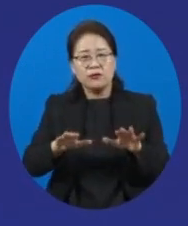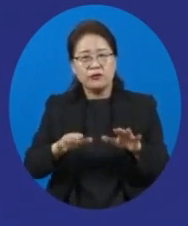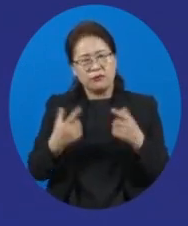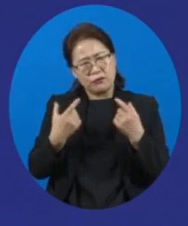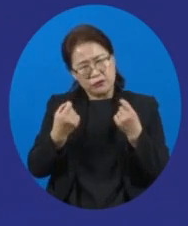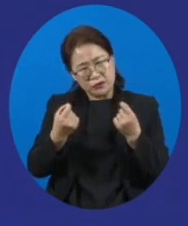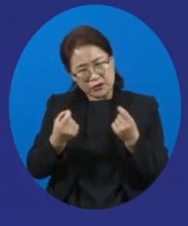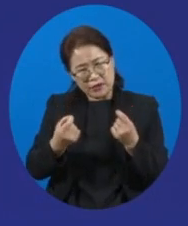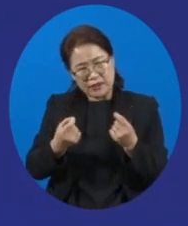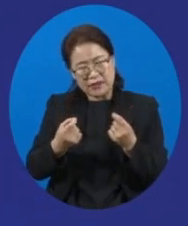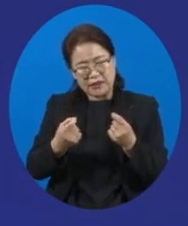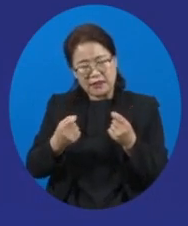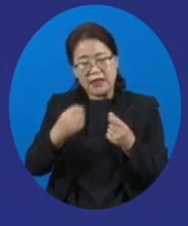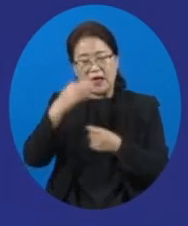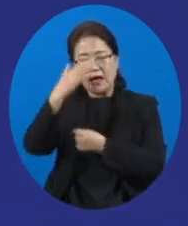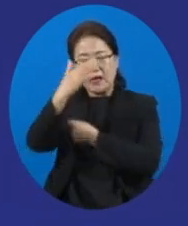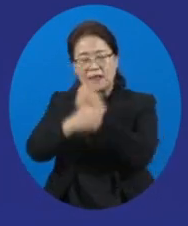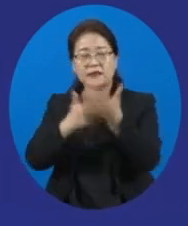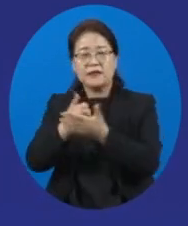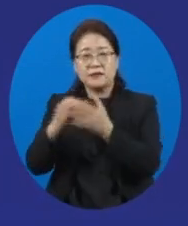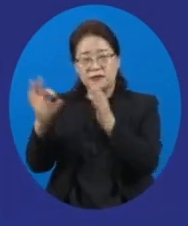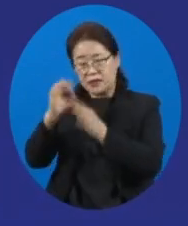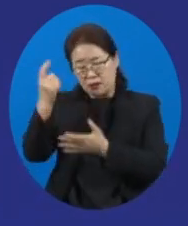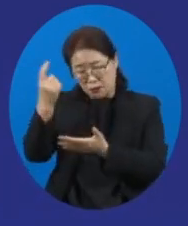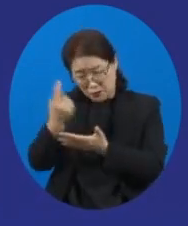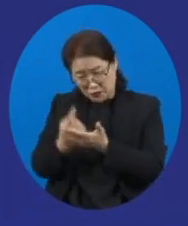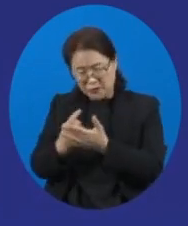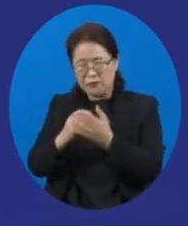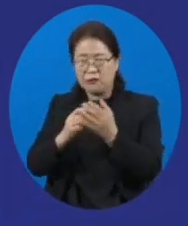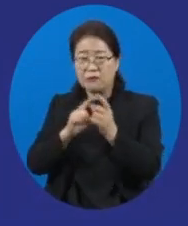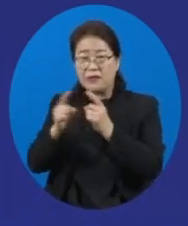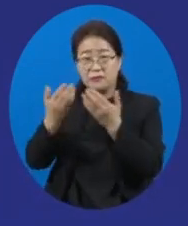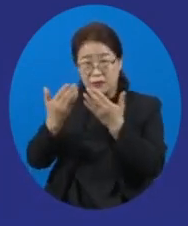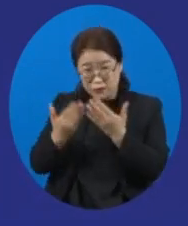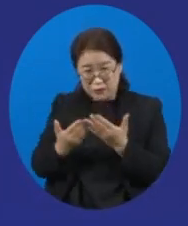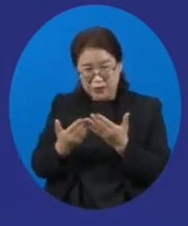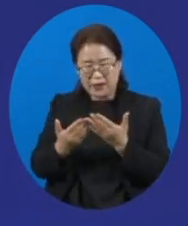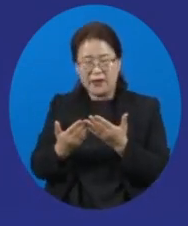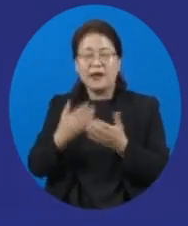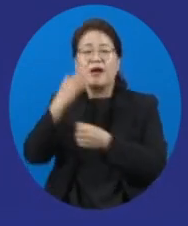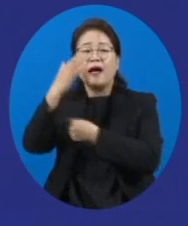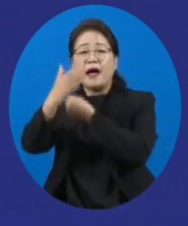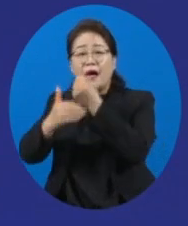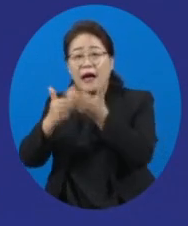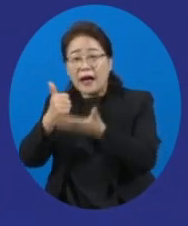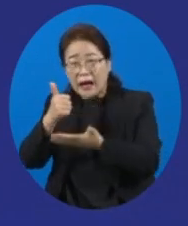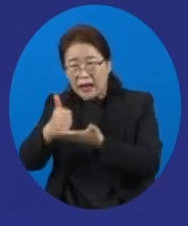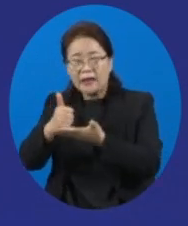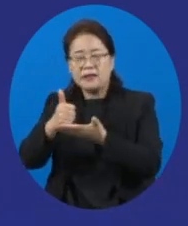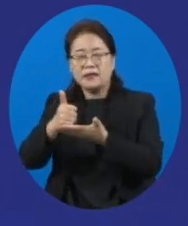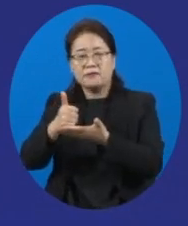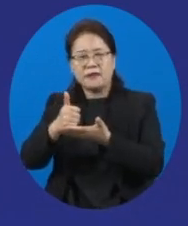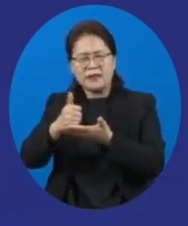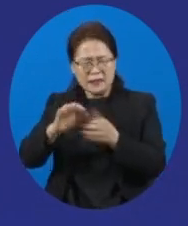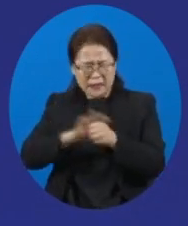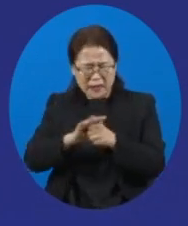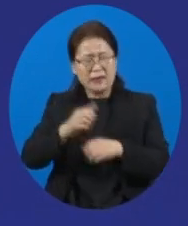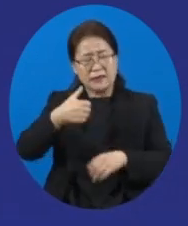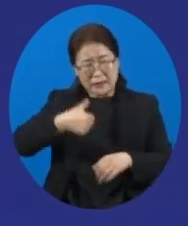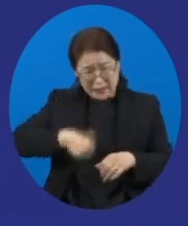저와 여러분에게 찾아오셔서 말씀하십니다. 사랑하는 아들아, 사랑하는